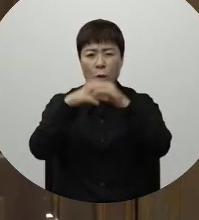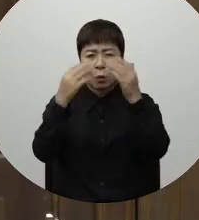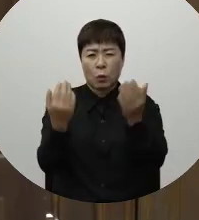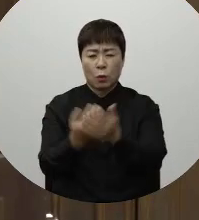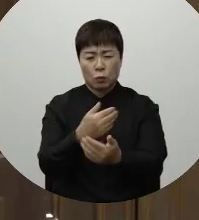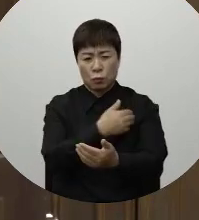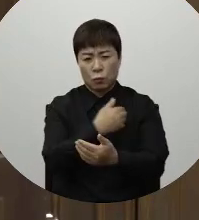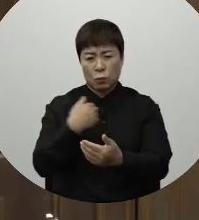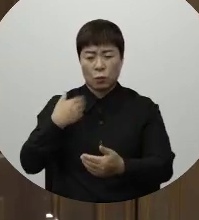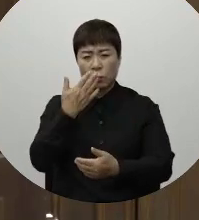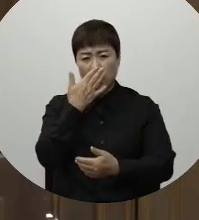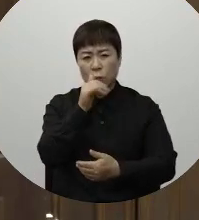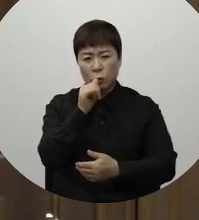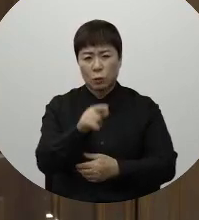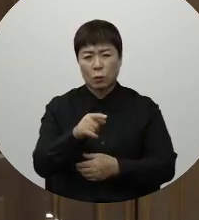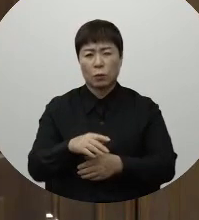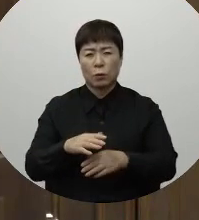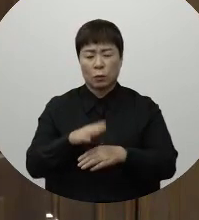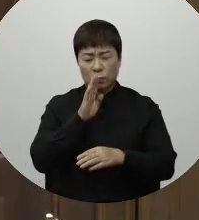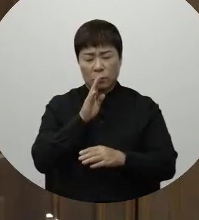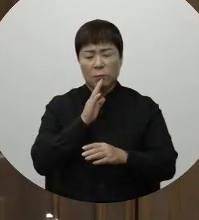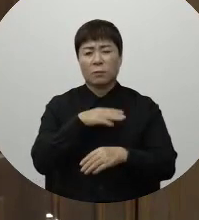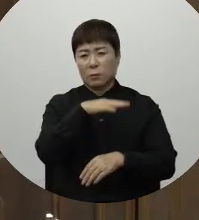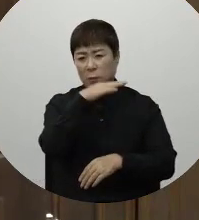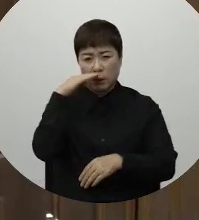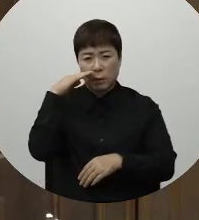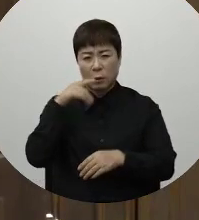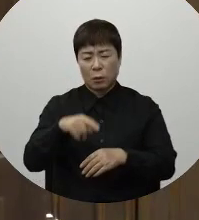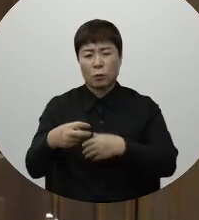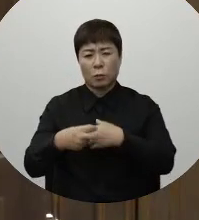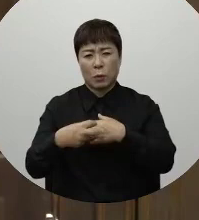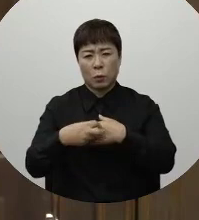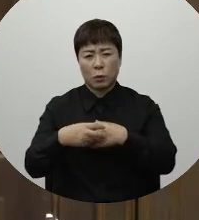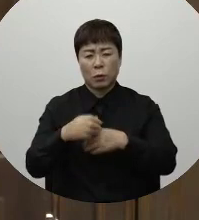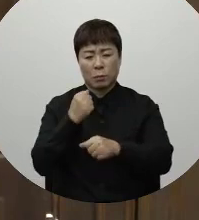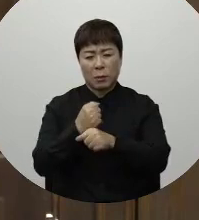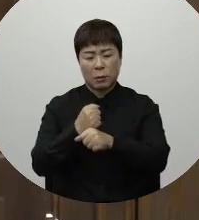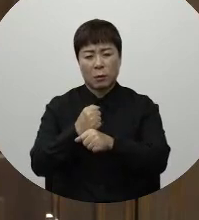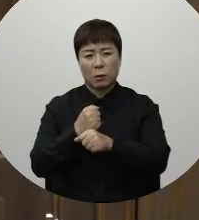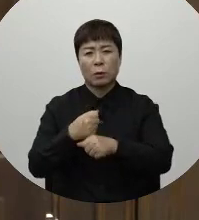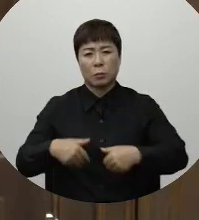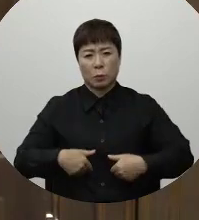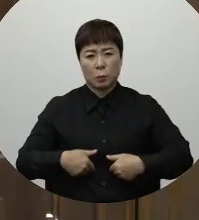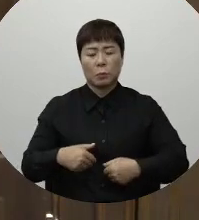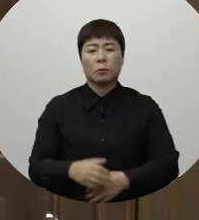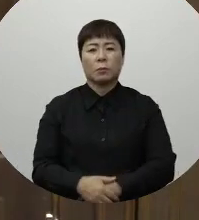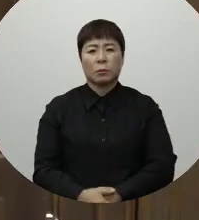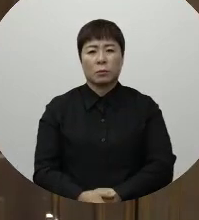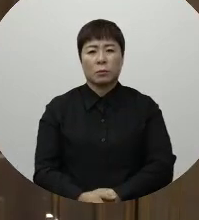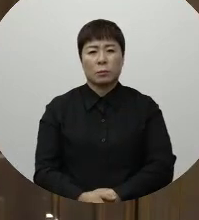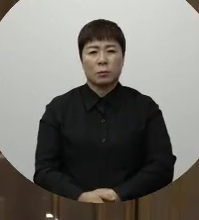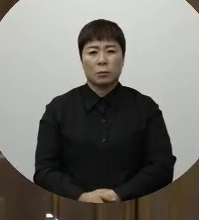수 있도록 제대로 된 규모의 전문 의료시설이 조성되어야 할 것입니다.